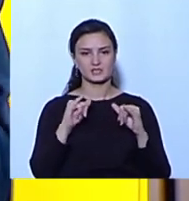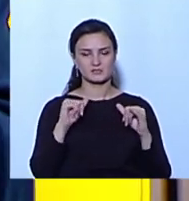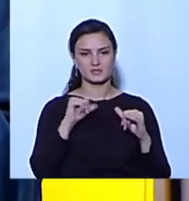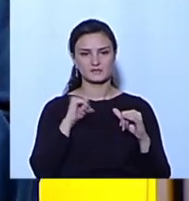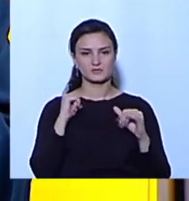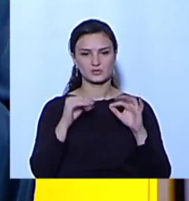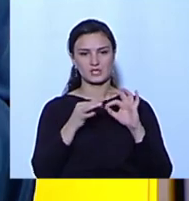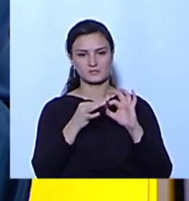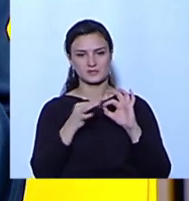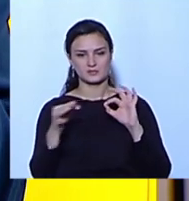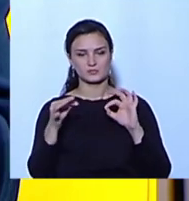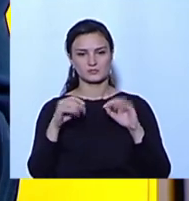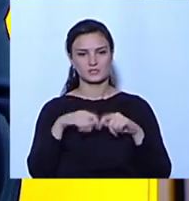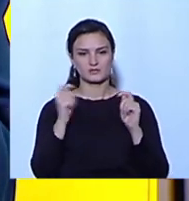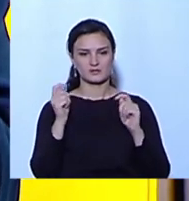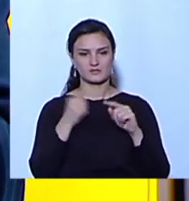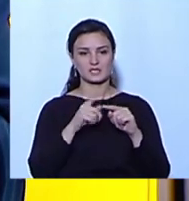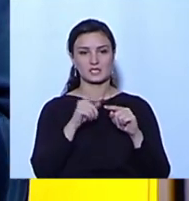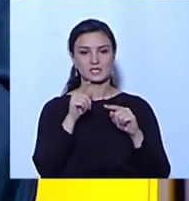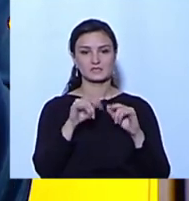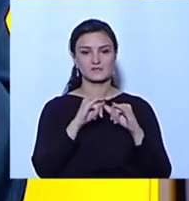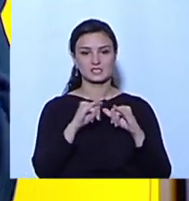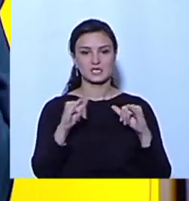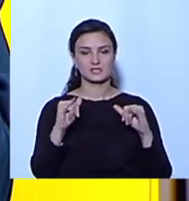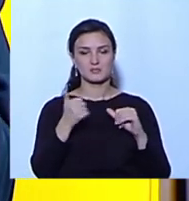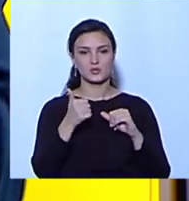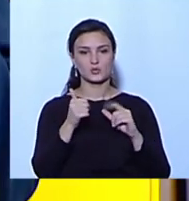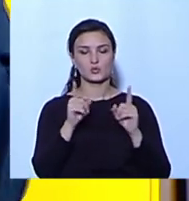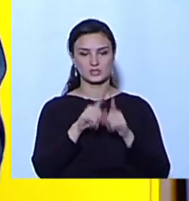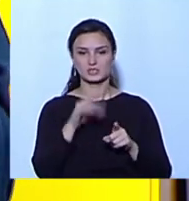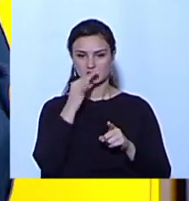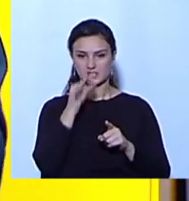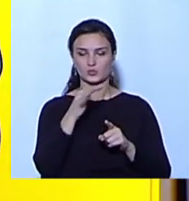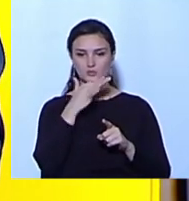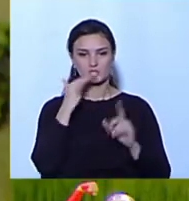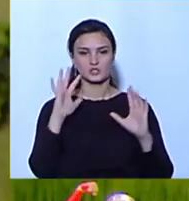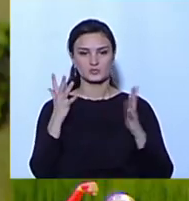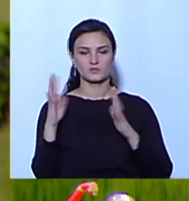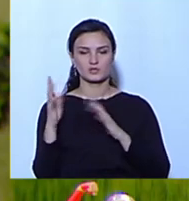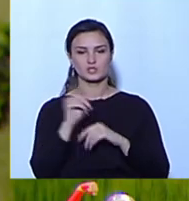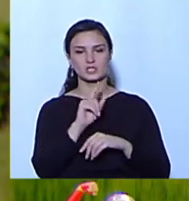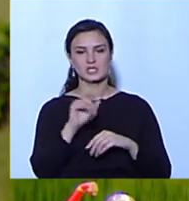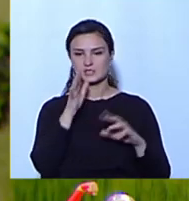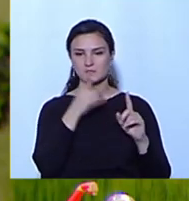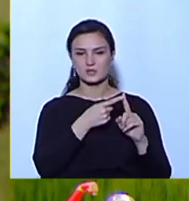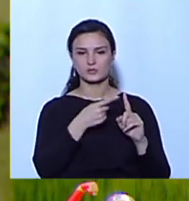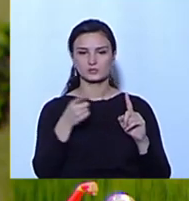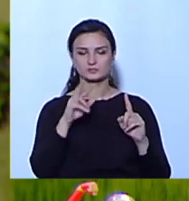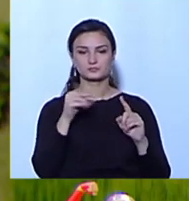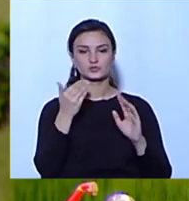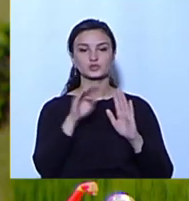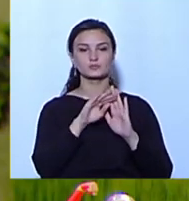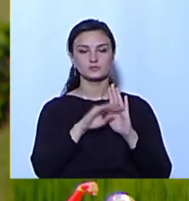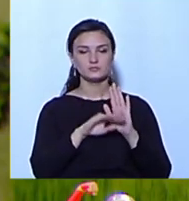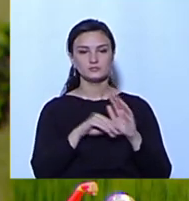თვითონ გამტარებლობის დარღვევა. აი ეს ვითარდება როგორც გითხარით, უმეტეს შემთხვევაში რაღაცა პერიოდი უნდა მის